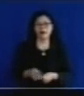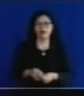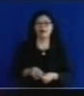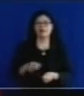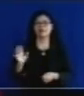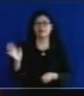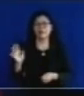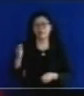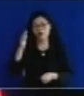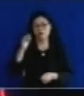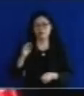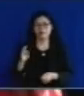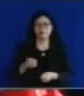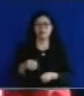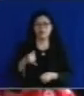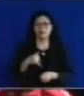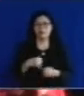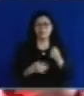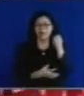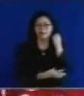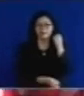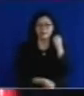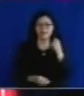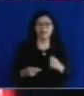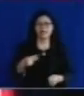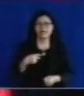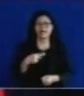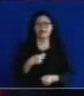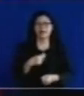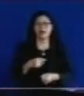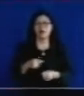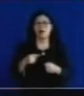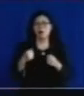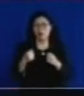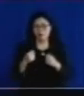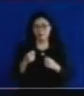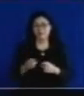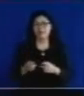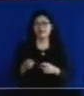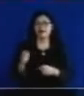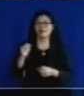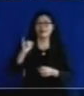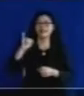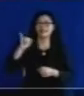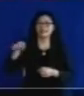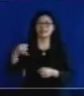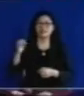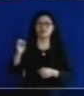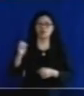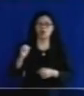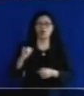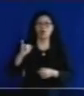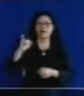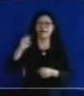Brebes. Tentang masalah kemiskinan, kita berpacu dan percaya kepada Ida Narjo untuk melanjutkan dan membangun kota Brebes